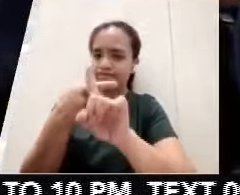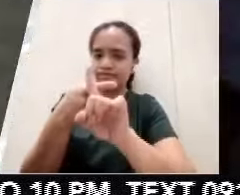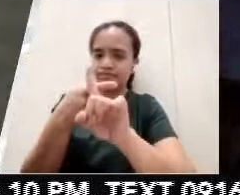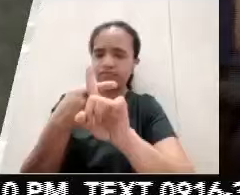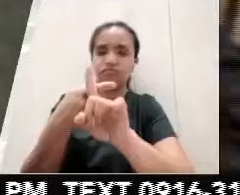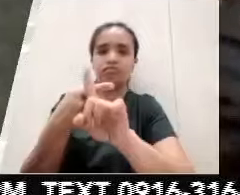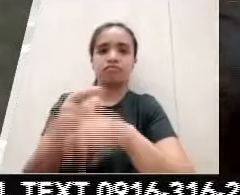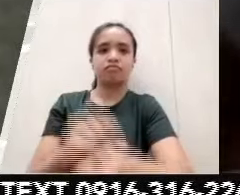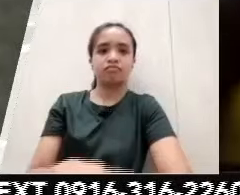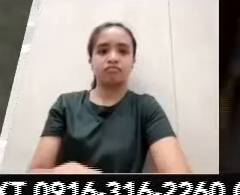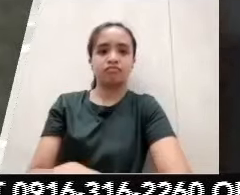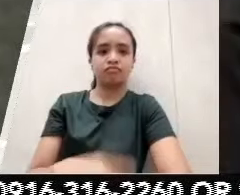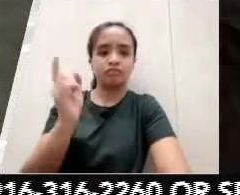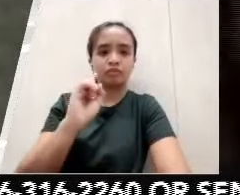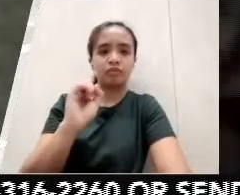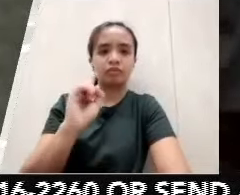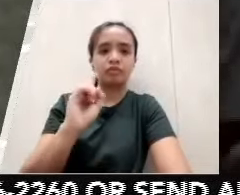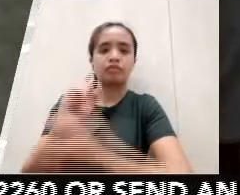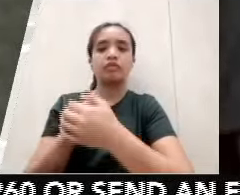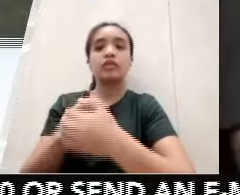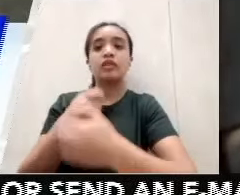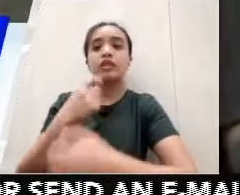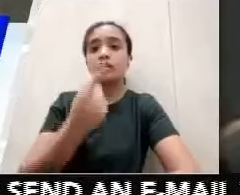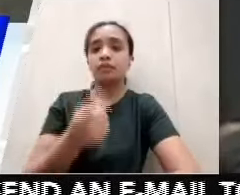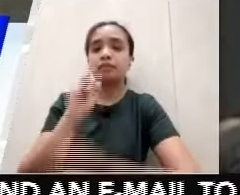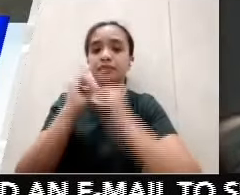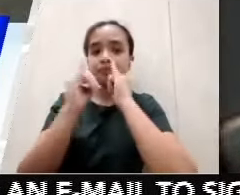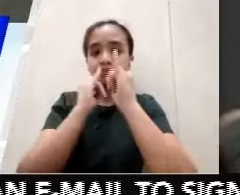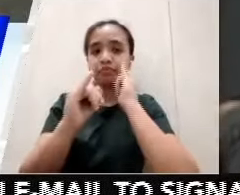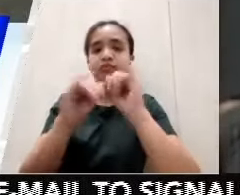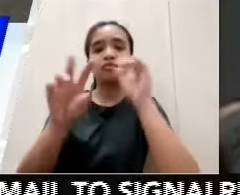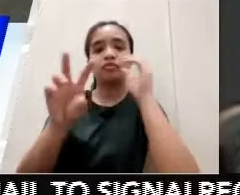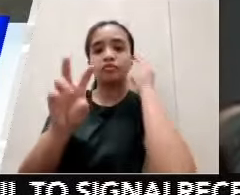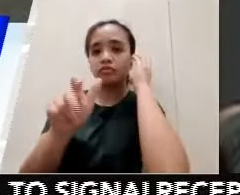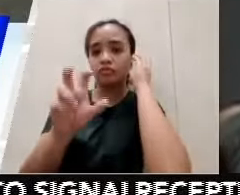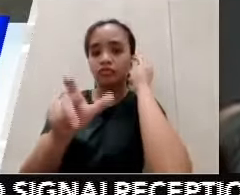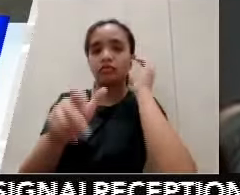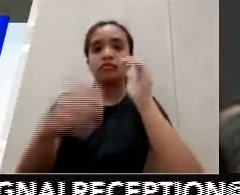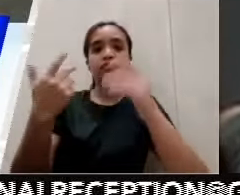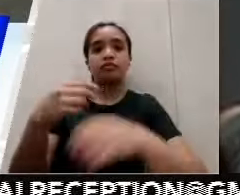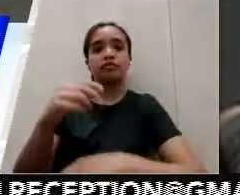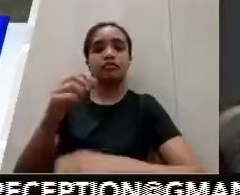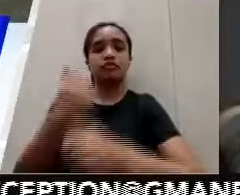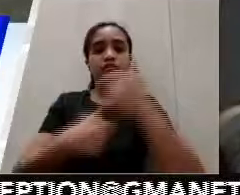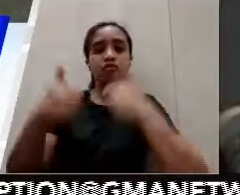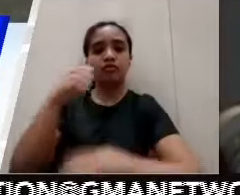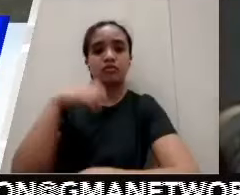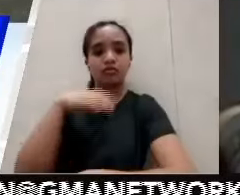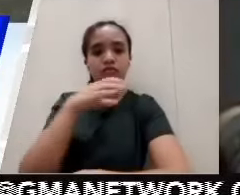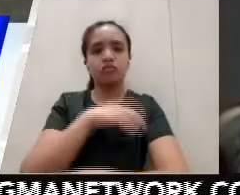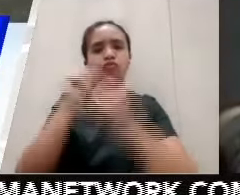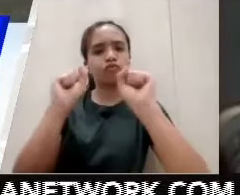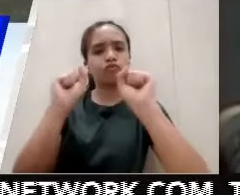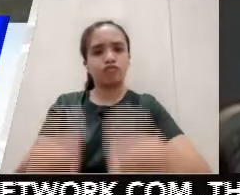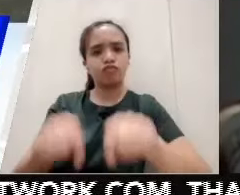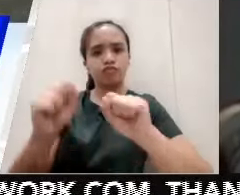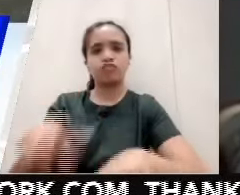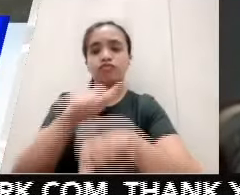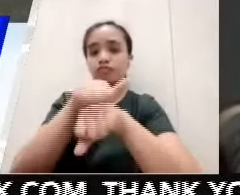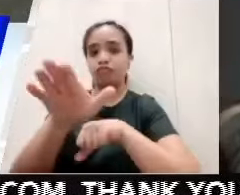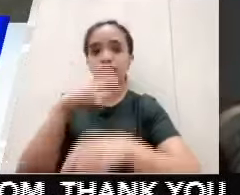number sa isang panayam sa radyo sinabi ni house majority leader manix dalipe na pwede ng ipadala sa Comelec ang maaaprubahan